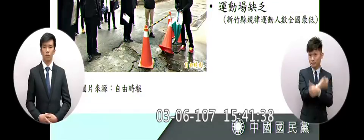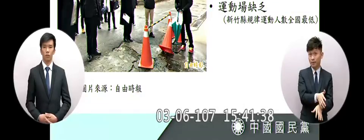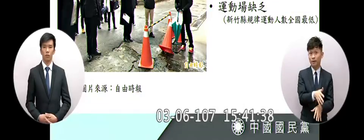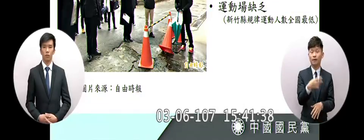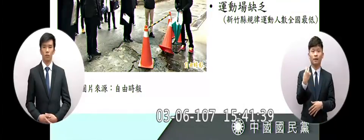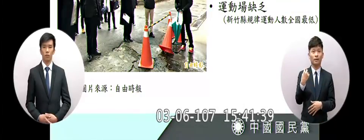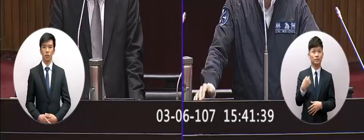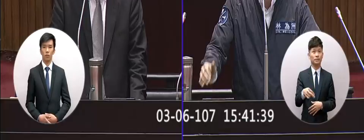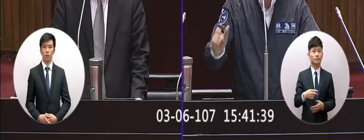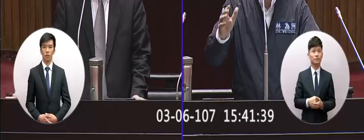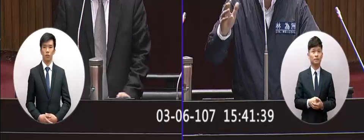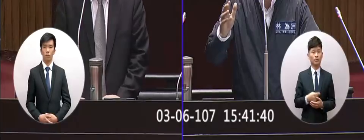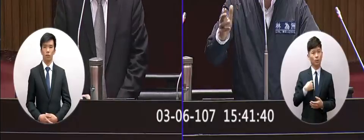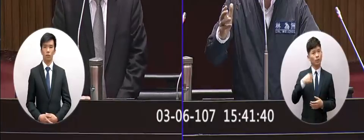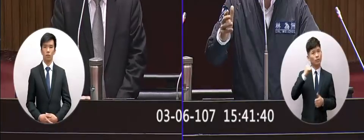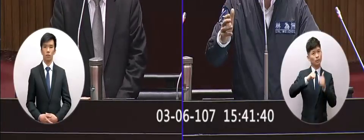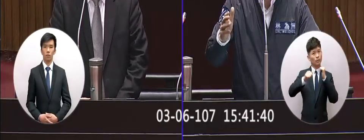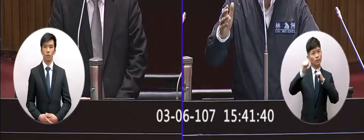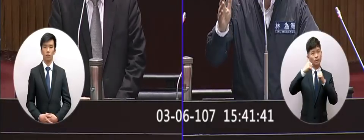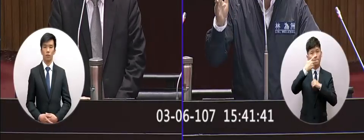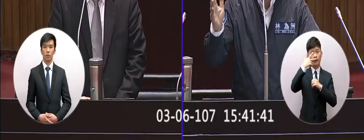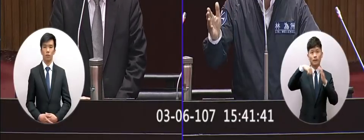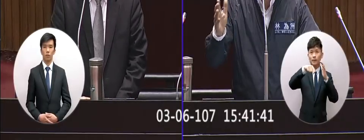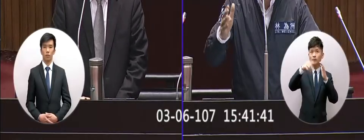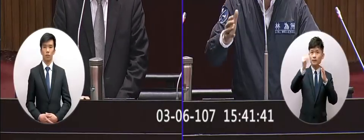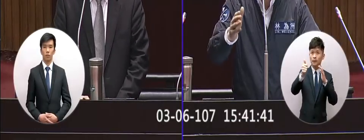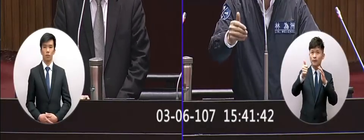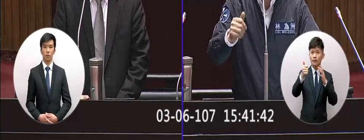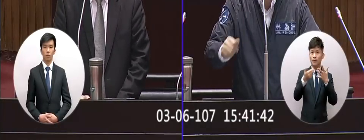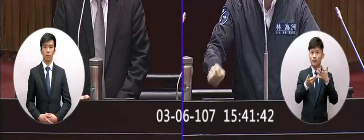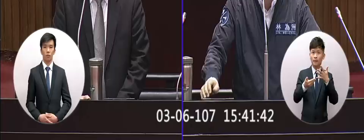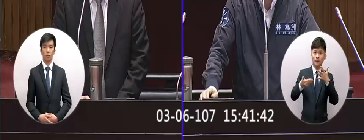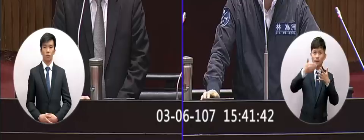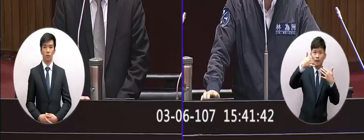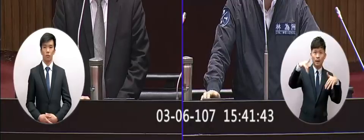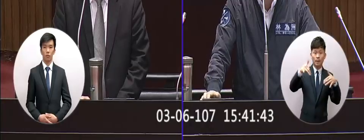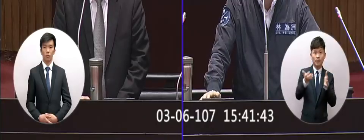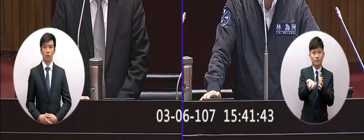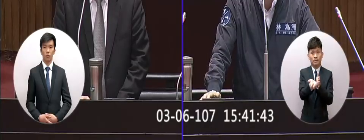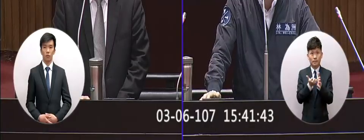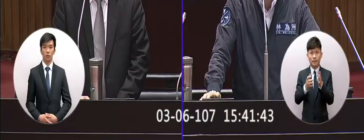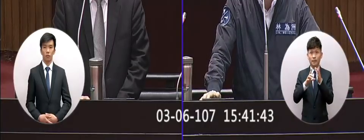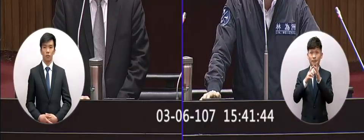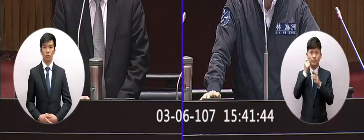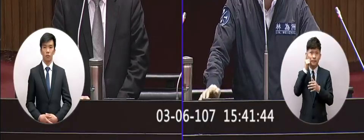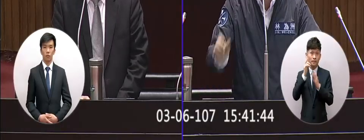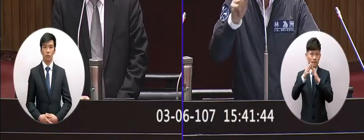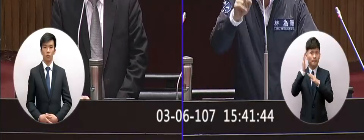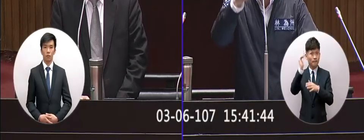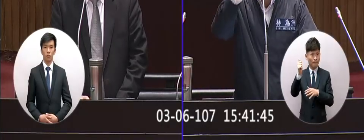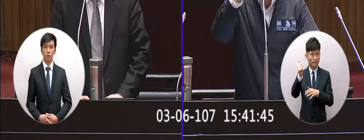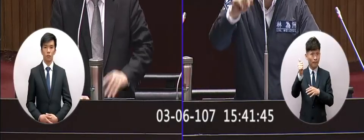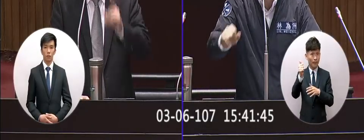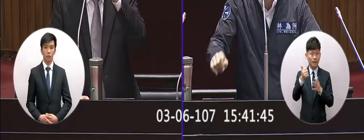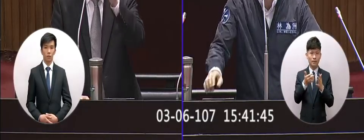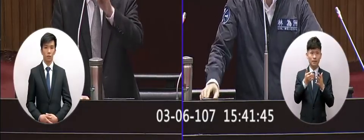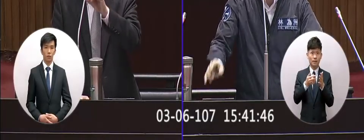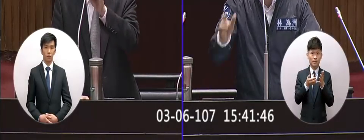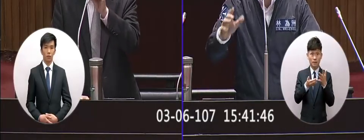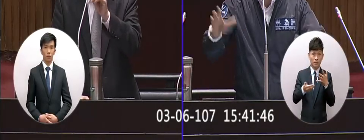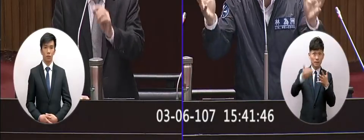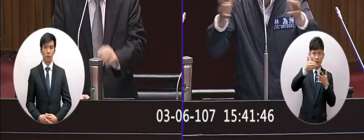而且在我记得赖院长是在还没升格之前就担任过市长，还是升格第一